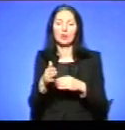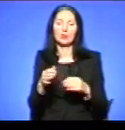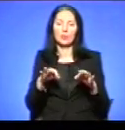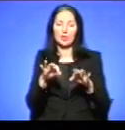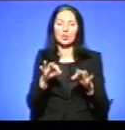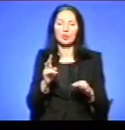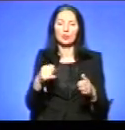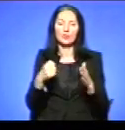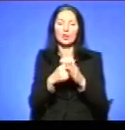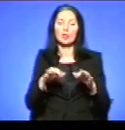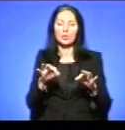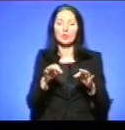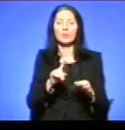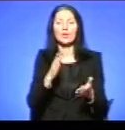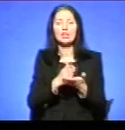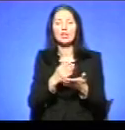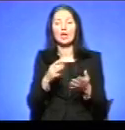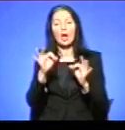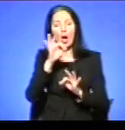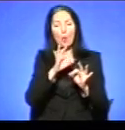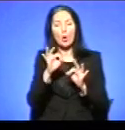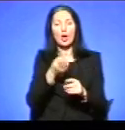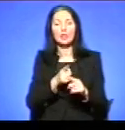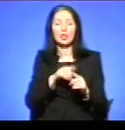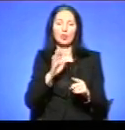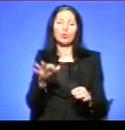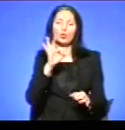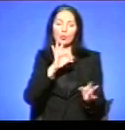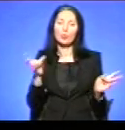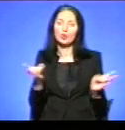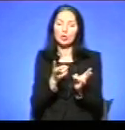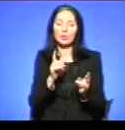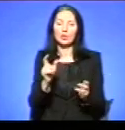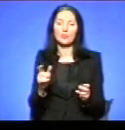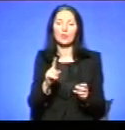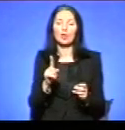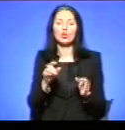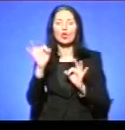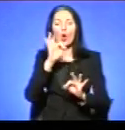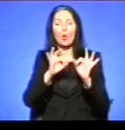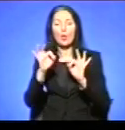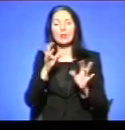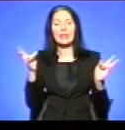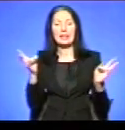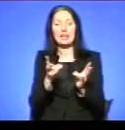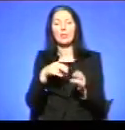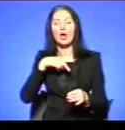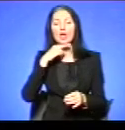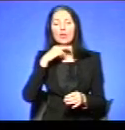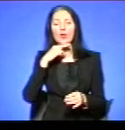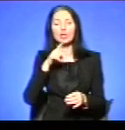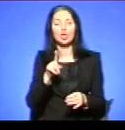Чи можете ви додати ще якісь поради, які будуть у нагоді тернополянам? Якщо про поради, то, напевно, треба буде зауважити,